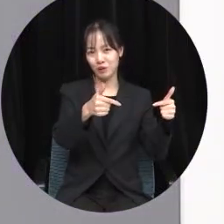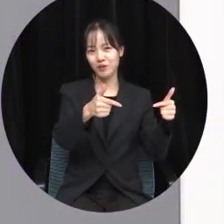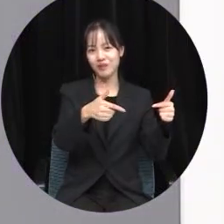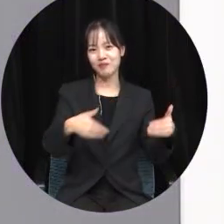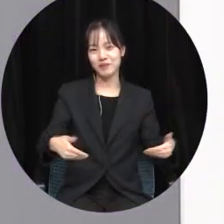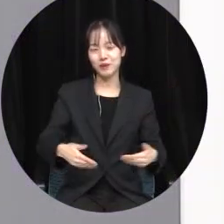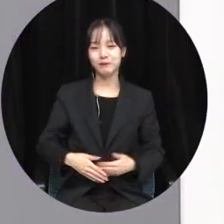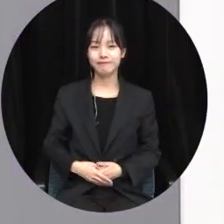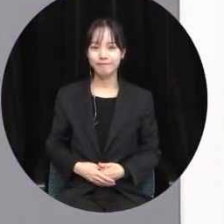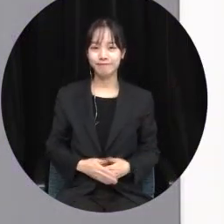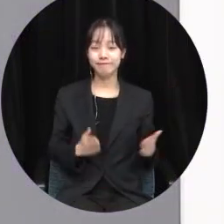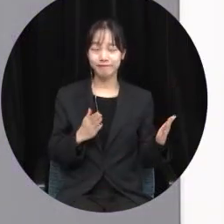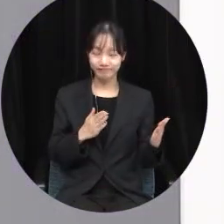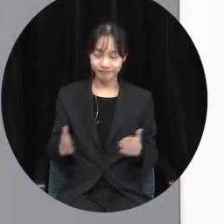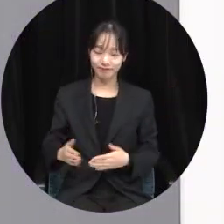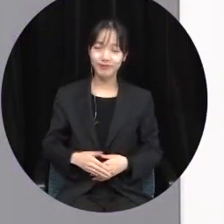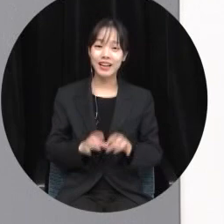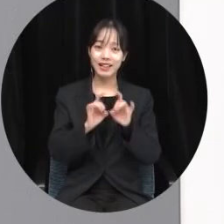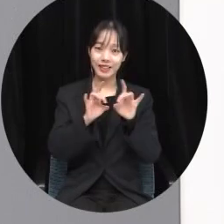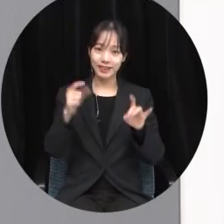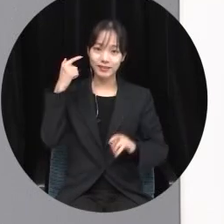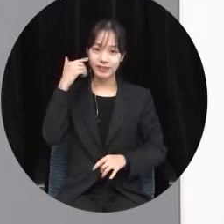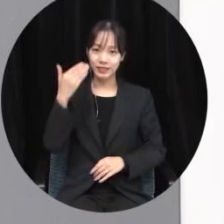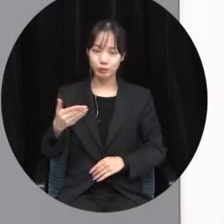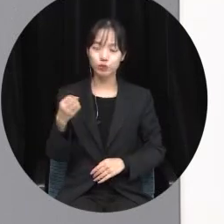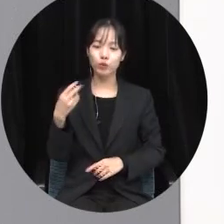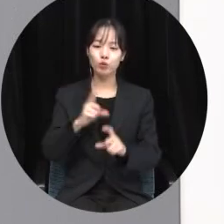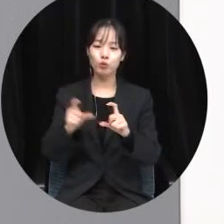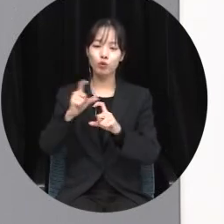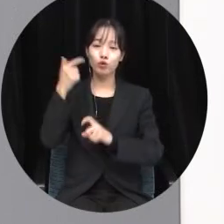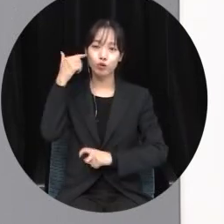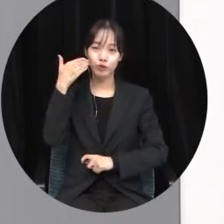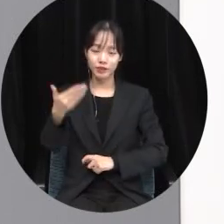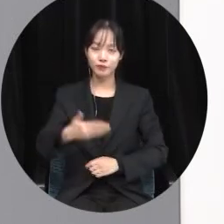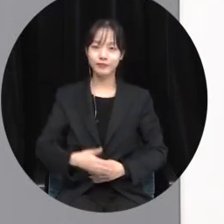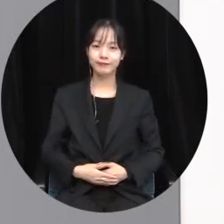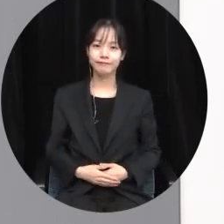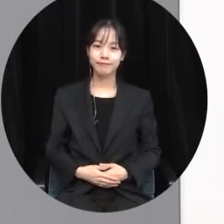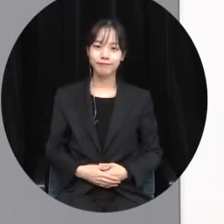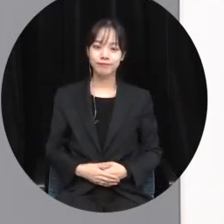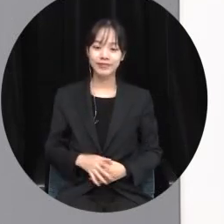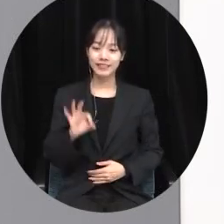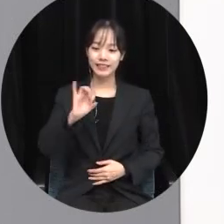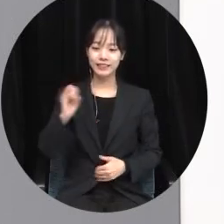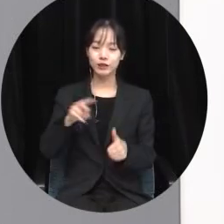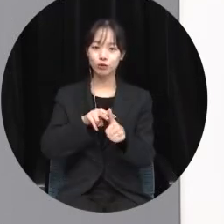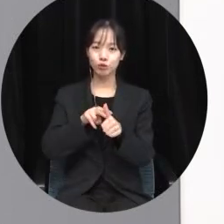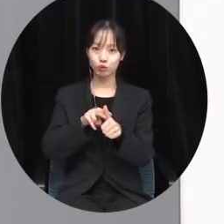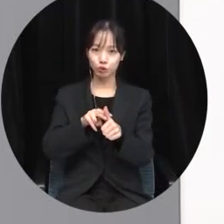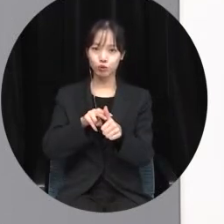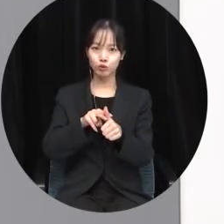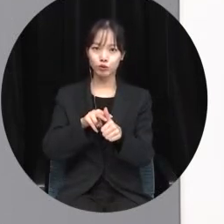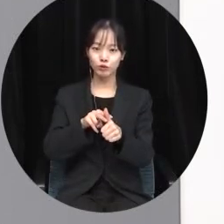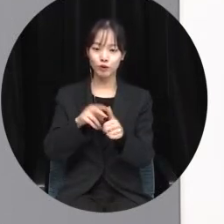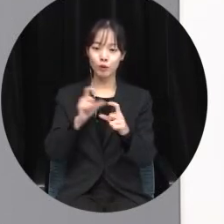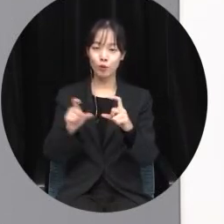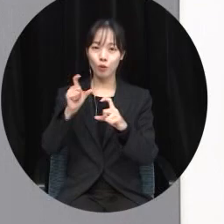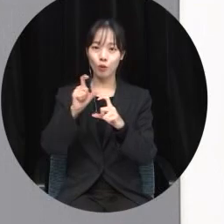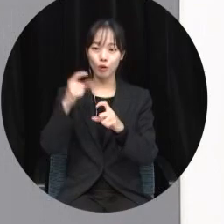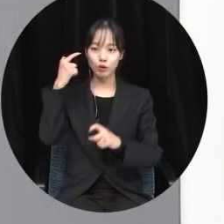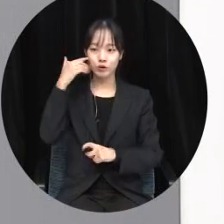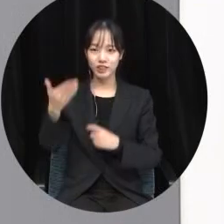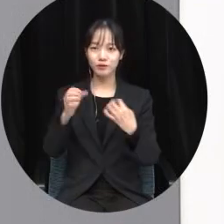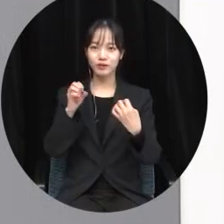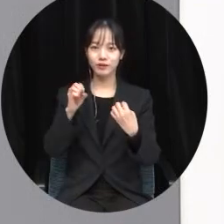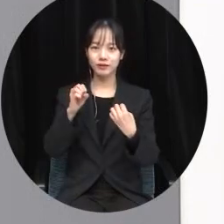그럼 계속해서 개별 질문과 보충 질문 이어가겠습니다. 이용선 후보 보충 질문